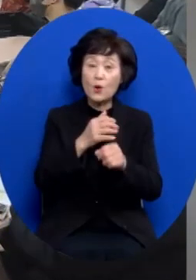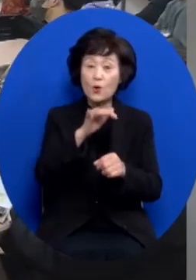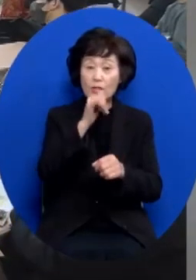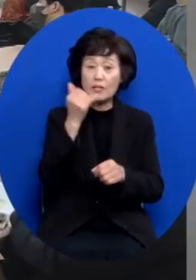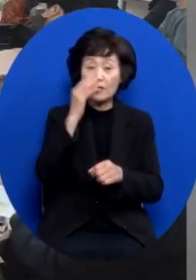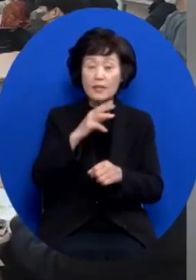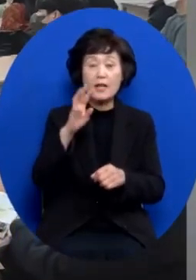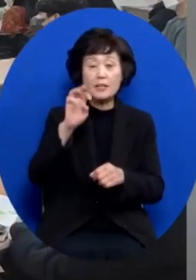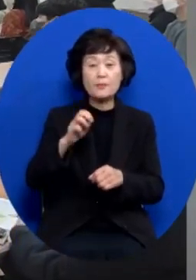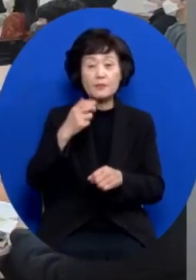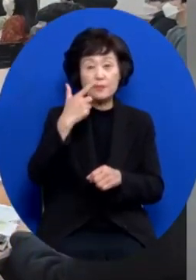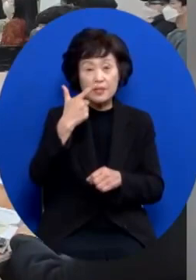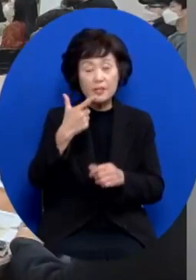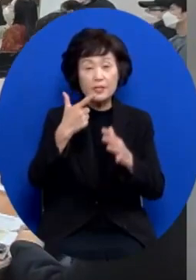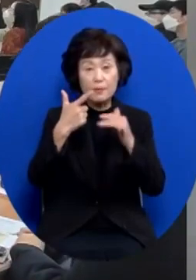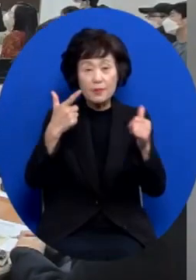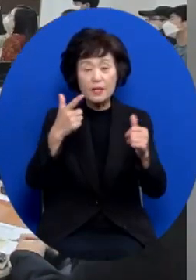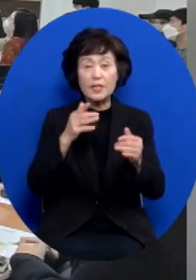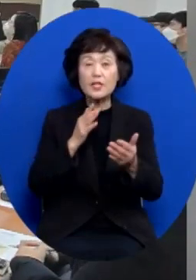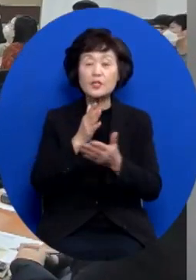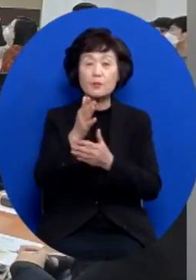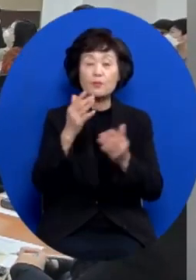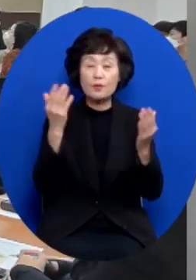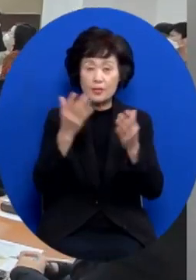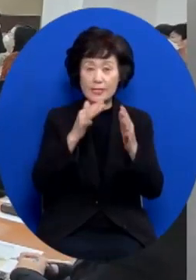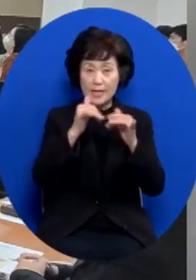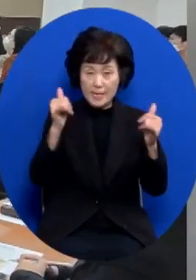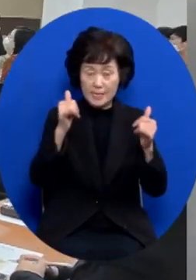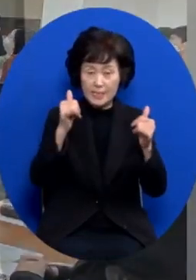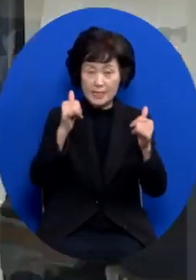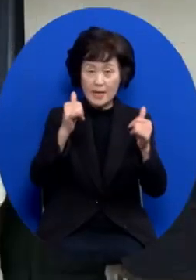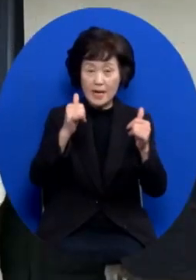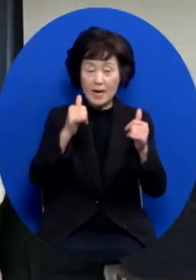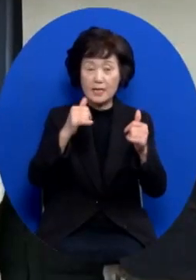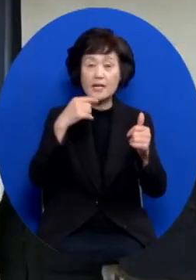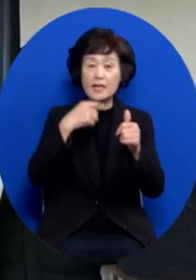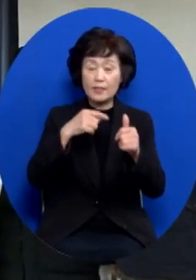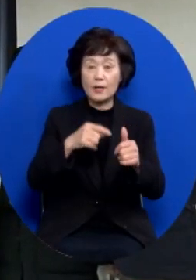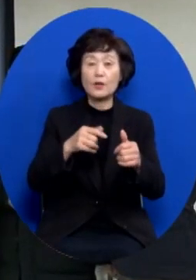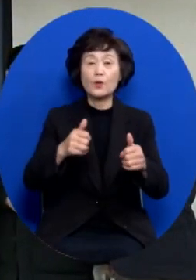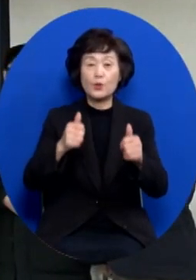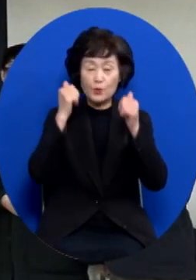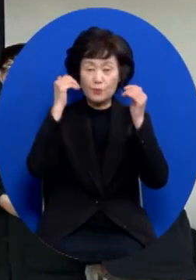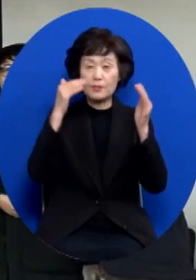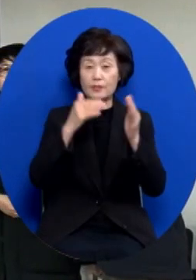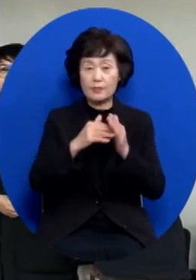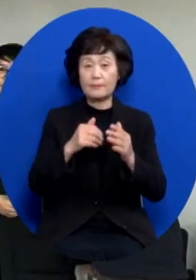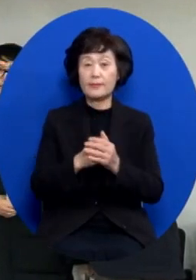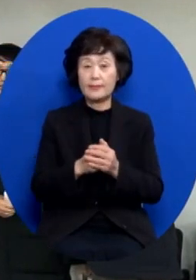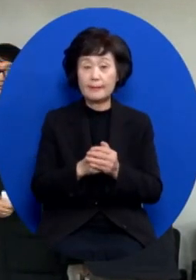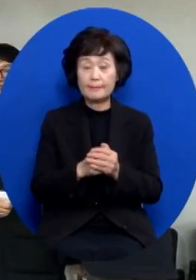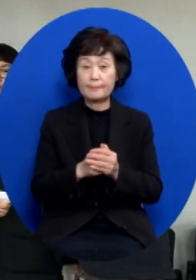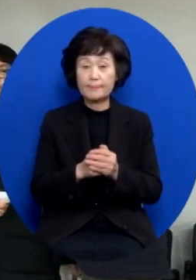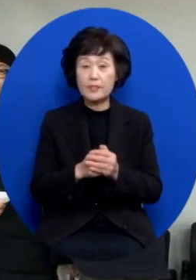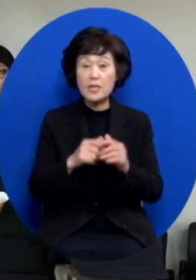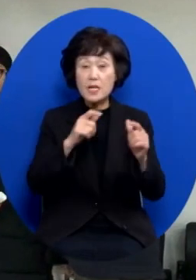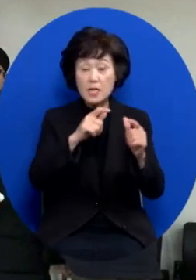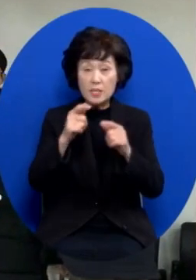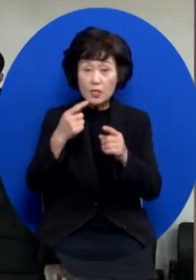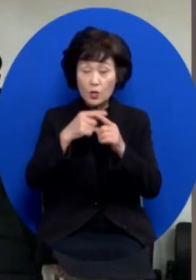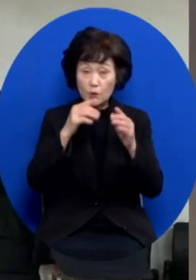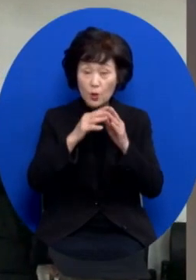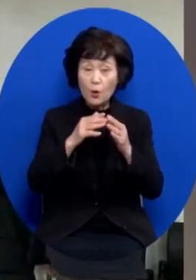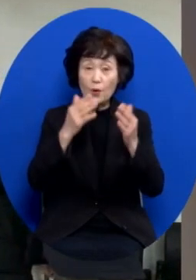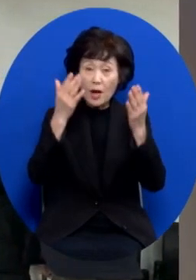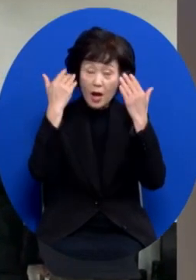이들은 향후에 각지 중고등학교를 기점으로 그 지역 교회와 학교 학부모와 연합해서 기독교